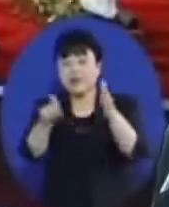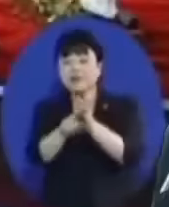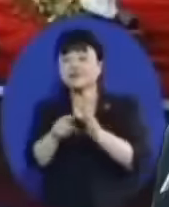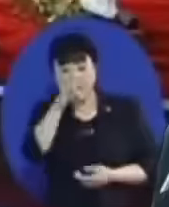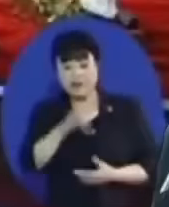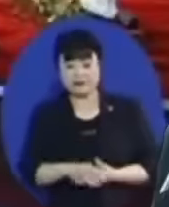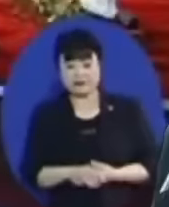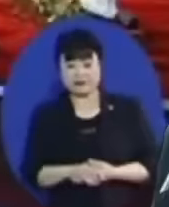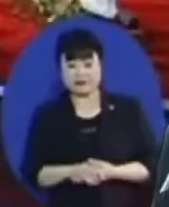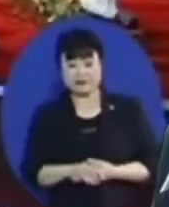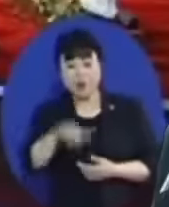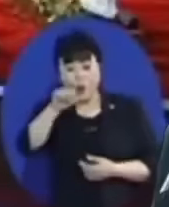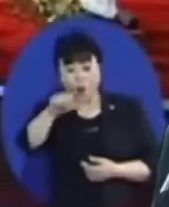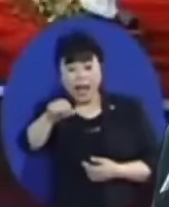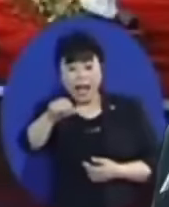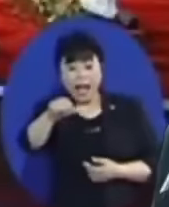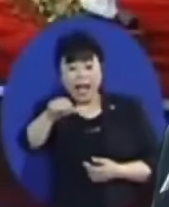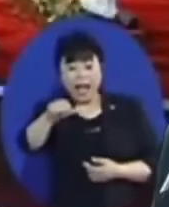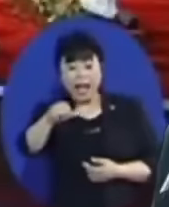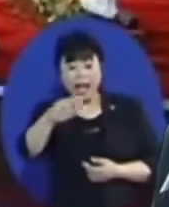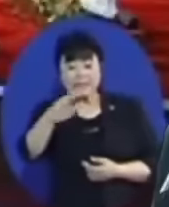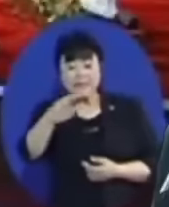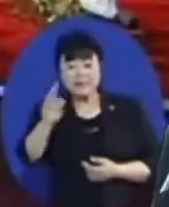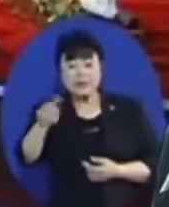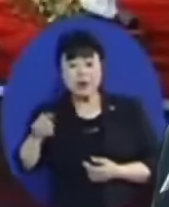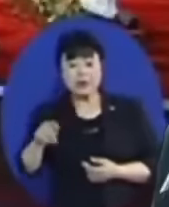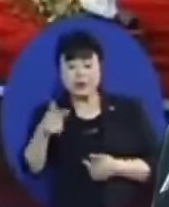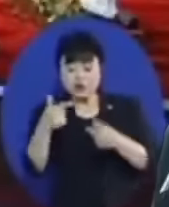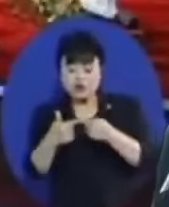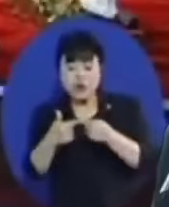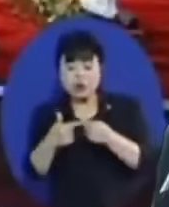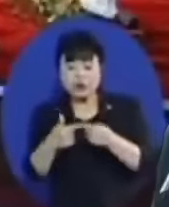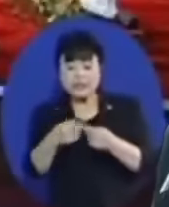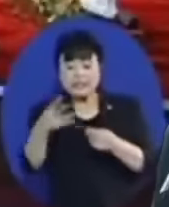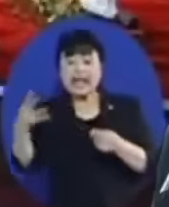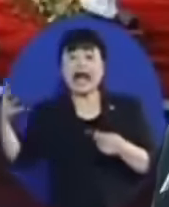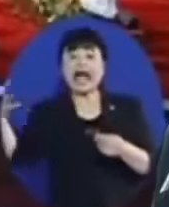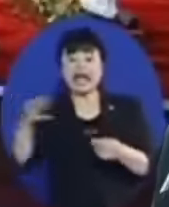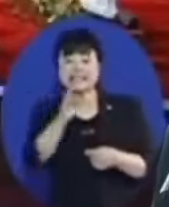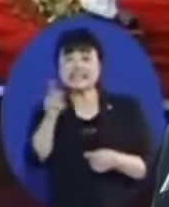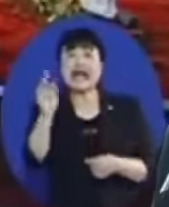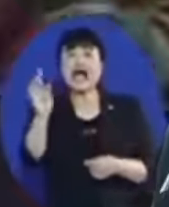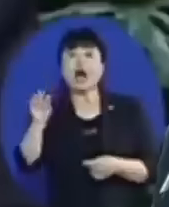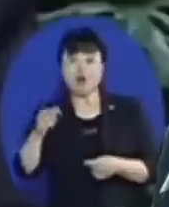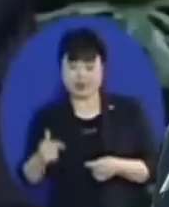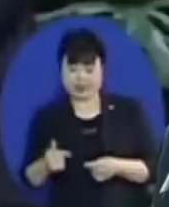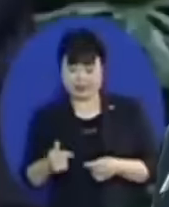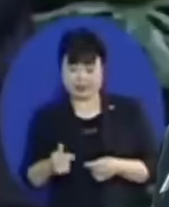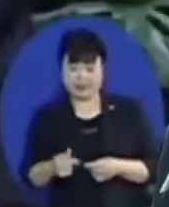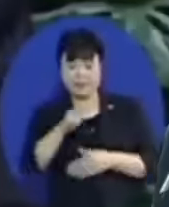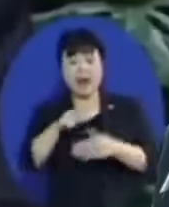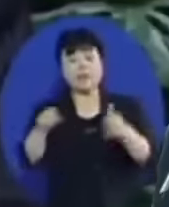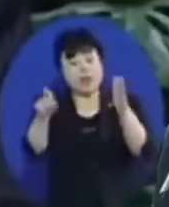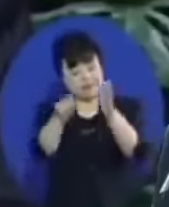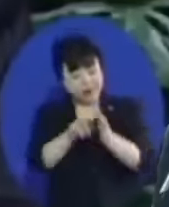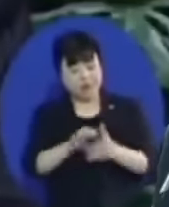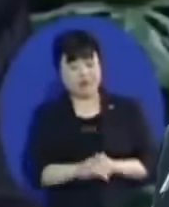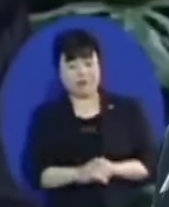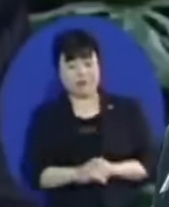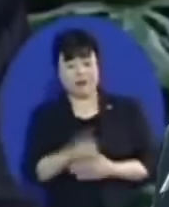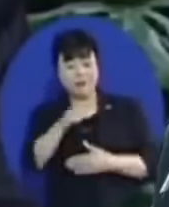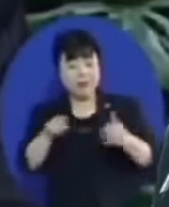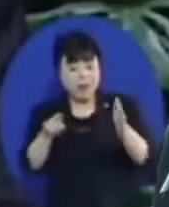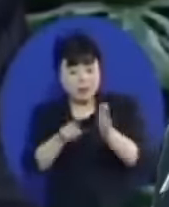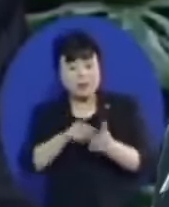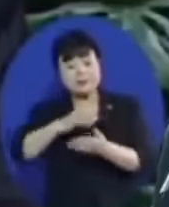것입니다. 5각은 전부 3차원이지만 6각은 4차원인 것입니다. 마음의 믿음인 것입니다. 마음의